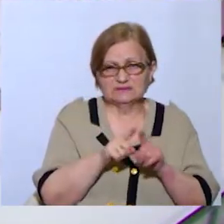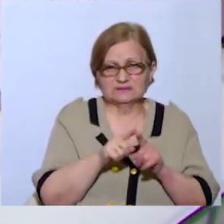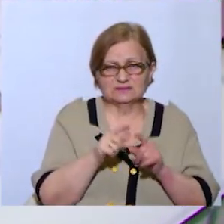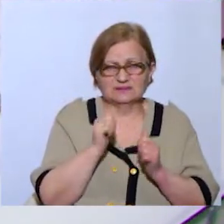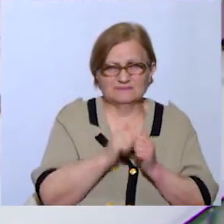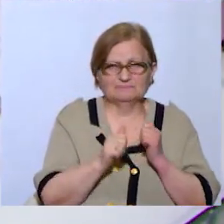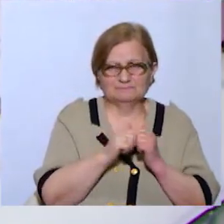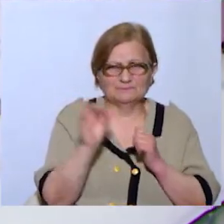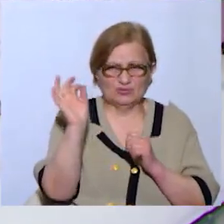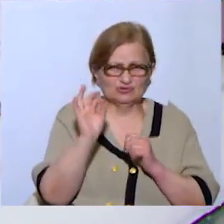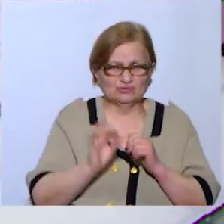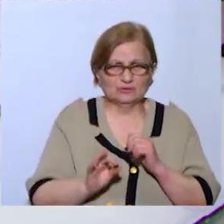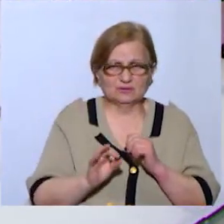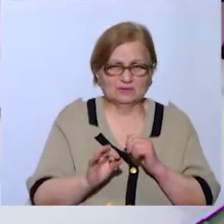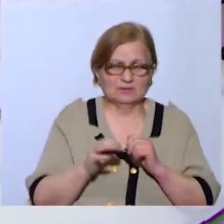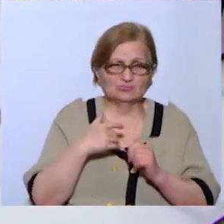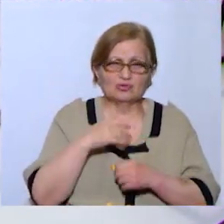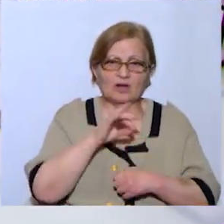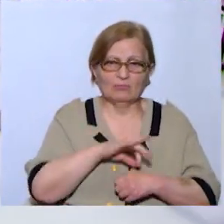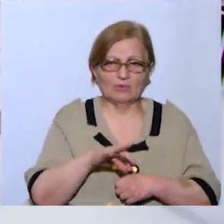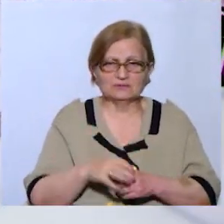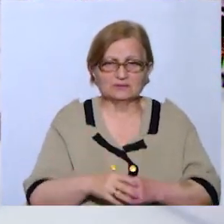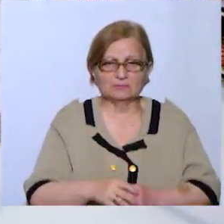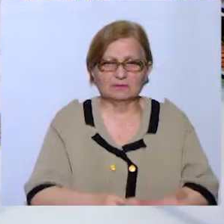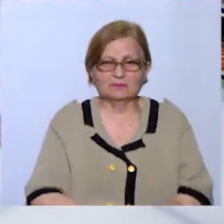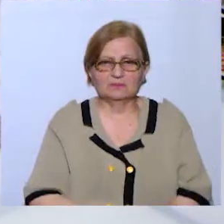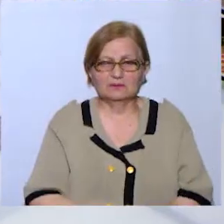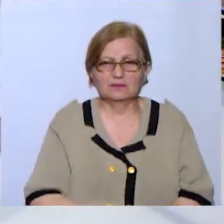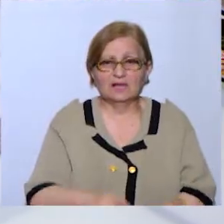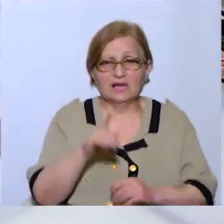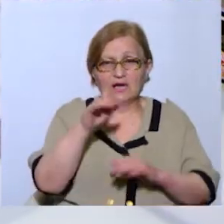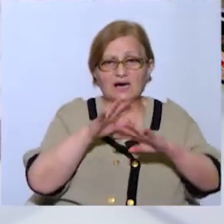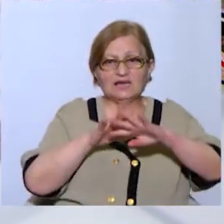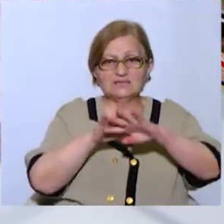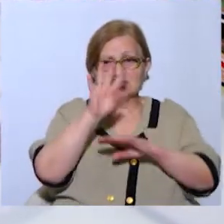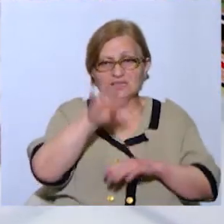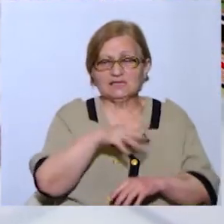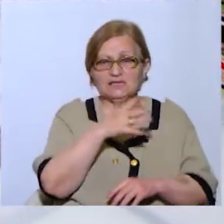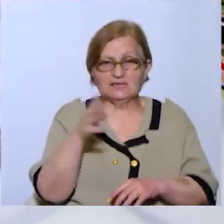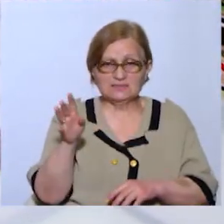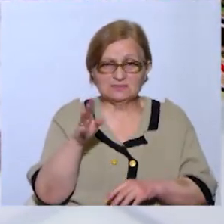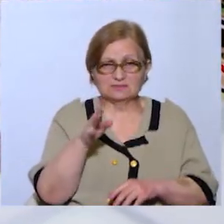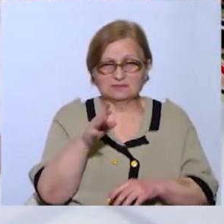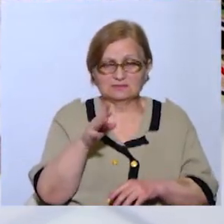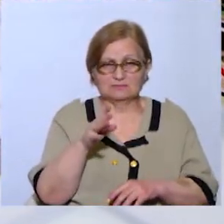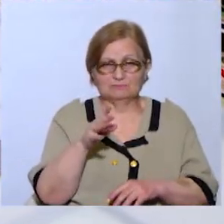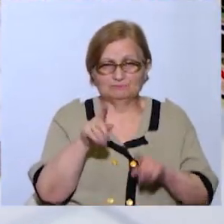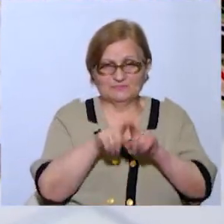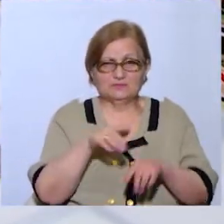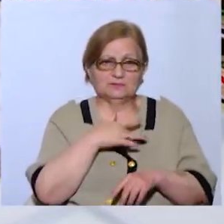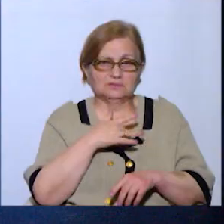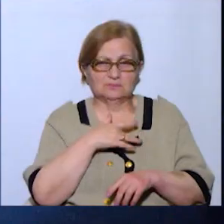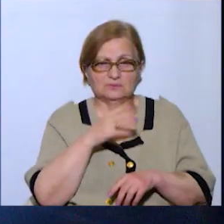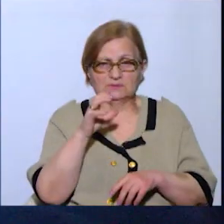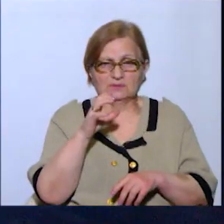ხშირ შემთხვევებში გამოგვადგება ცხრილის ესე იგი ცხრილის აი ესეთი ტიპის